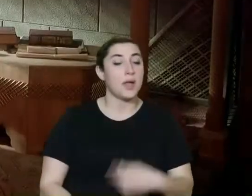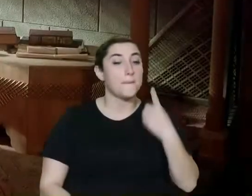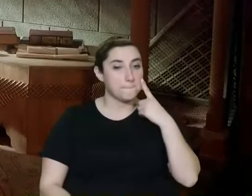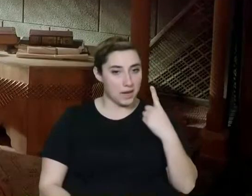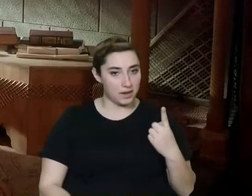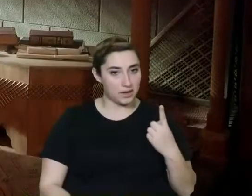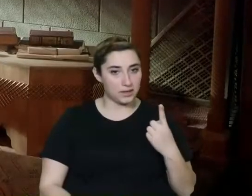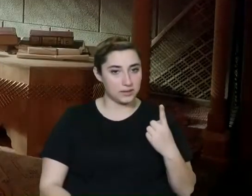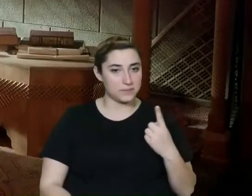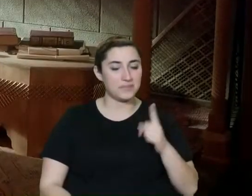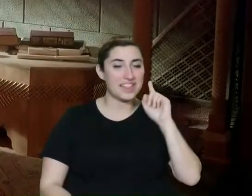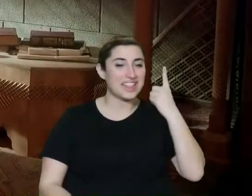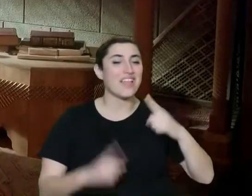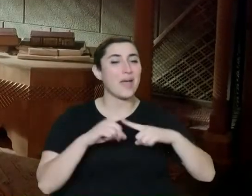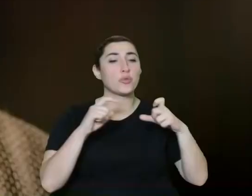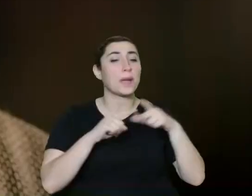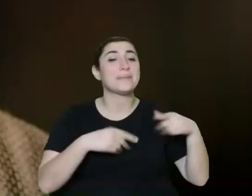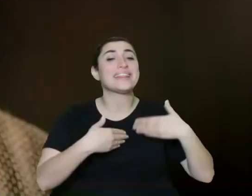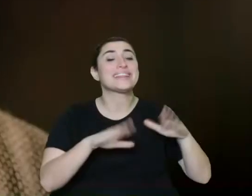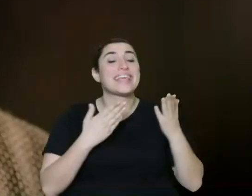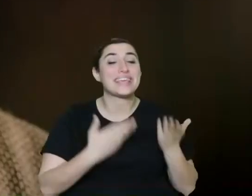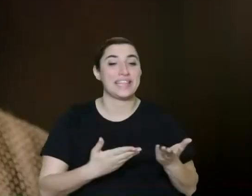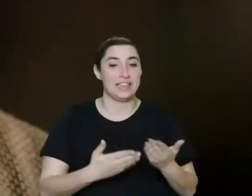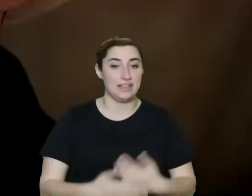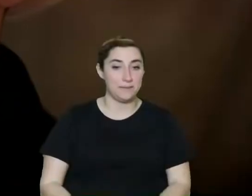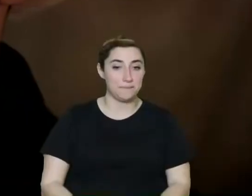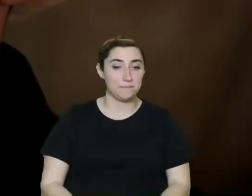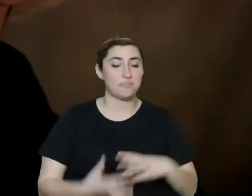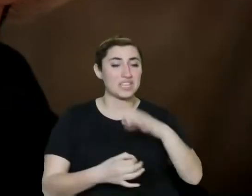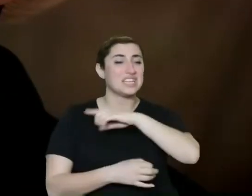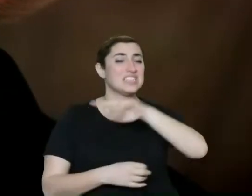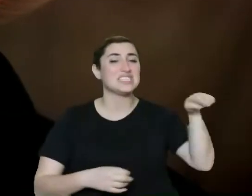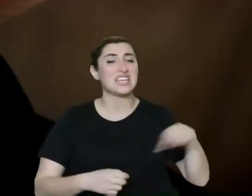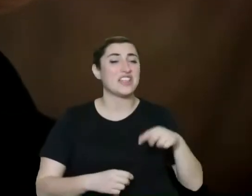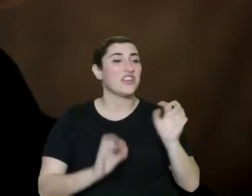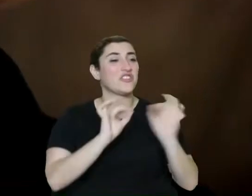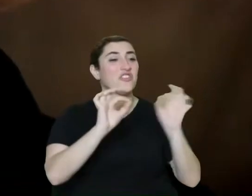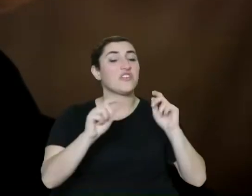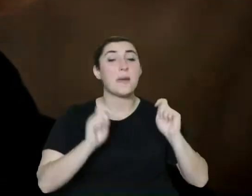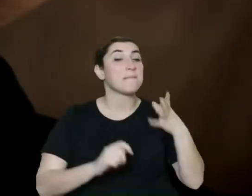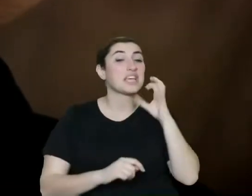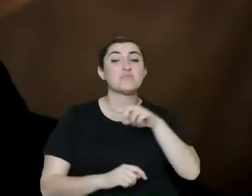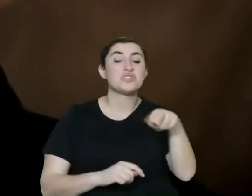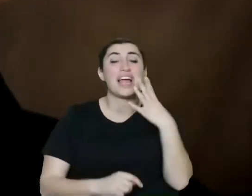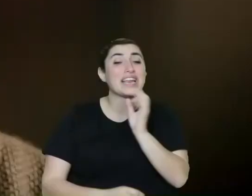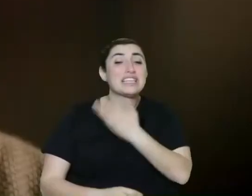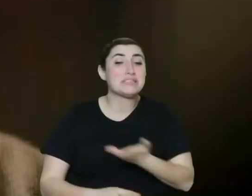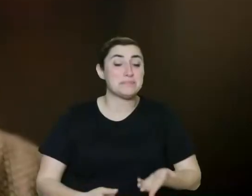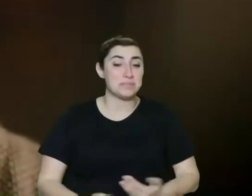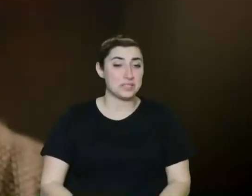Bak, bir tek Tapduk Emre değil mesela. Ahaliyi irşad etmek kim? Bunlar kim